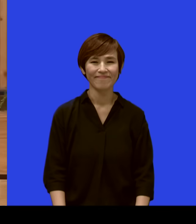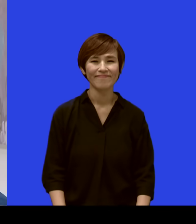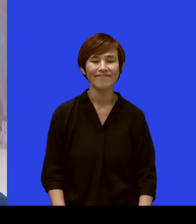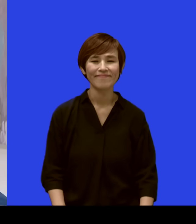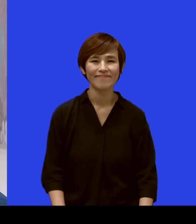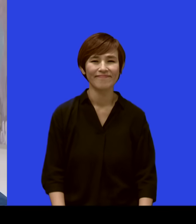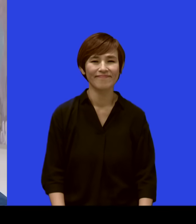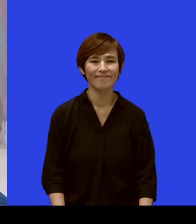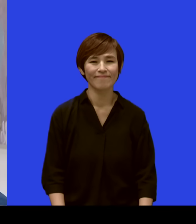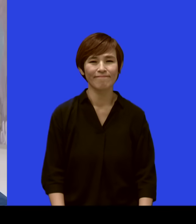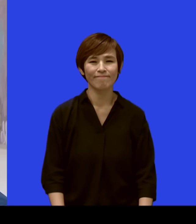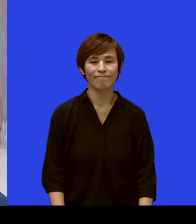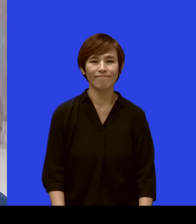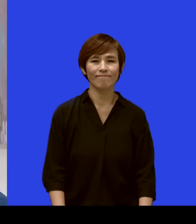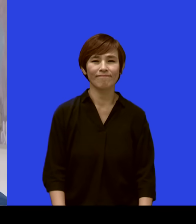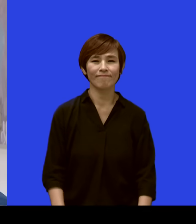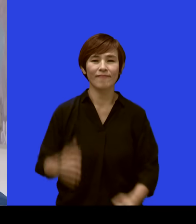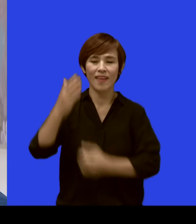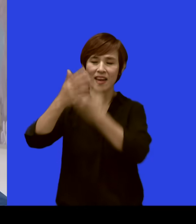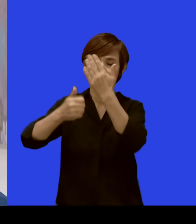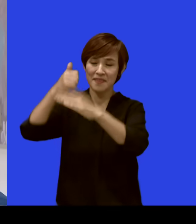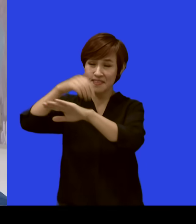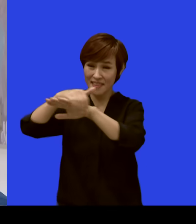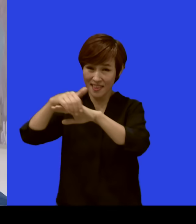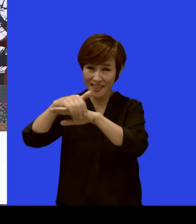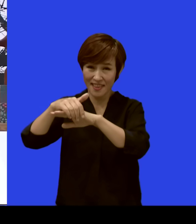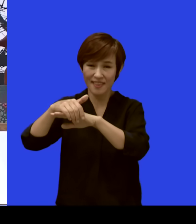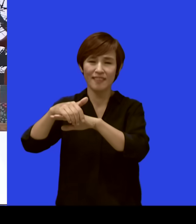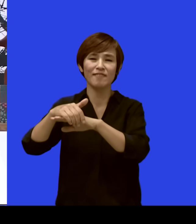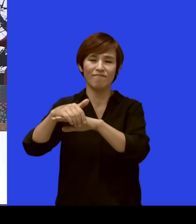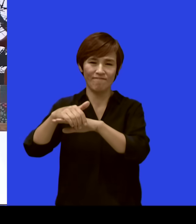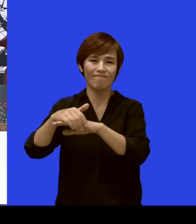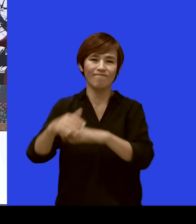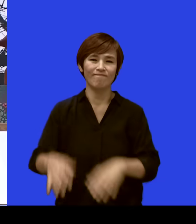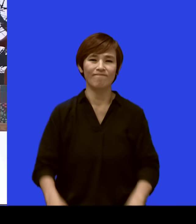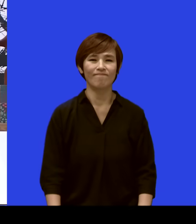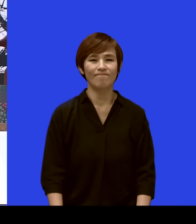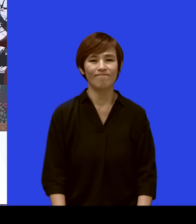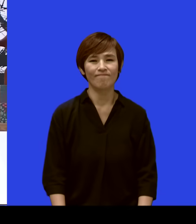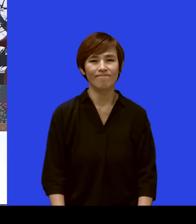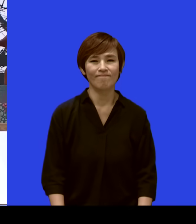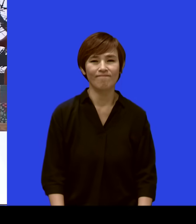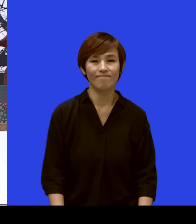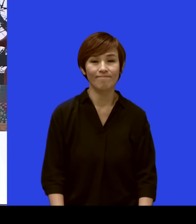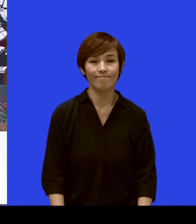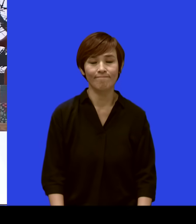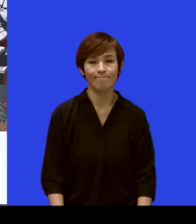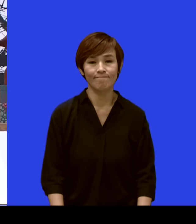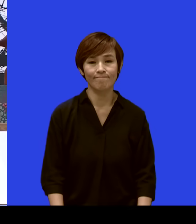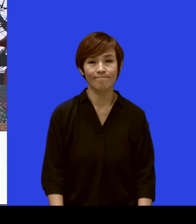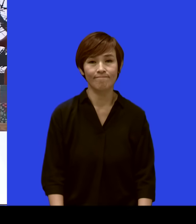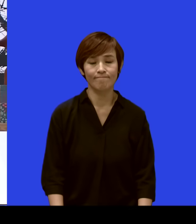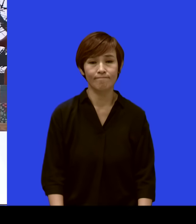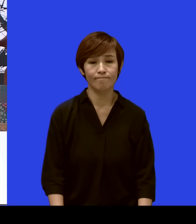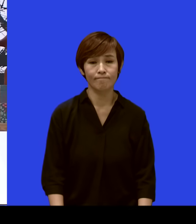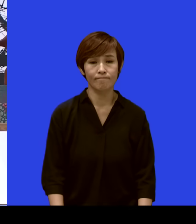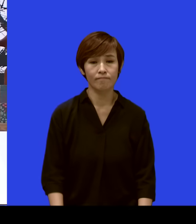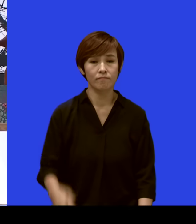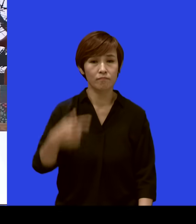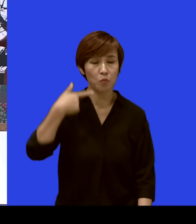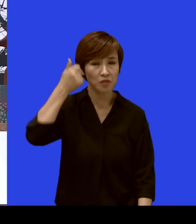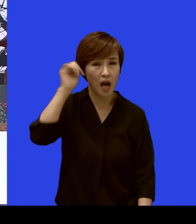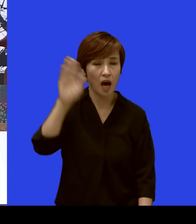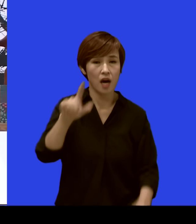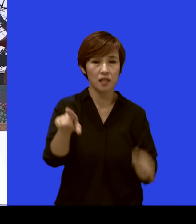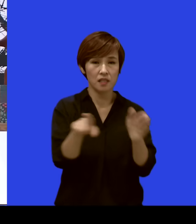하나님께서 정말 하나님의 은혜였다고 고백이 안 되는. 정말 대단하네요. 근데 그렇게 해서 그런 좋으셨는데 왜 목사님이 안